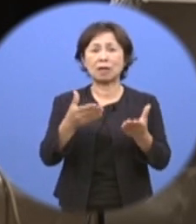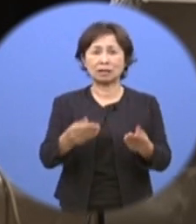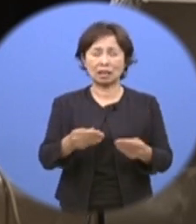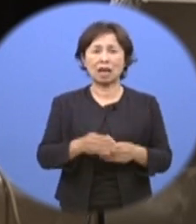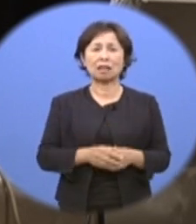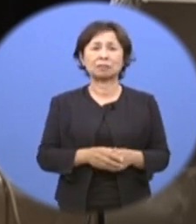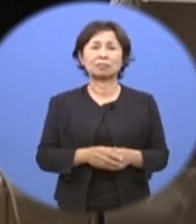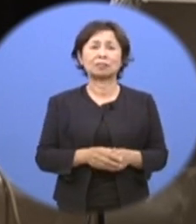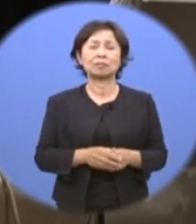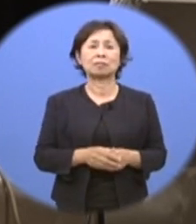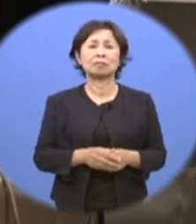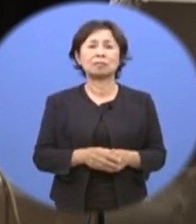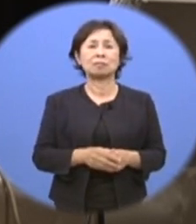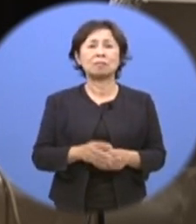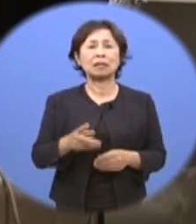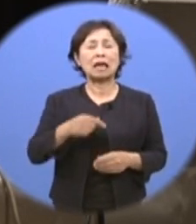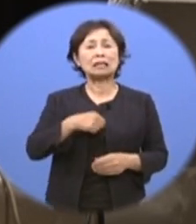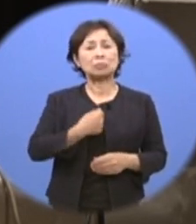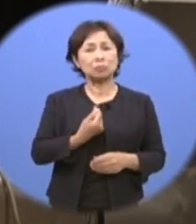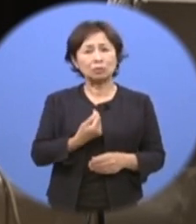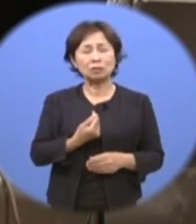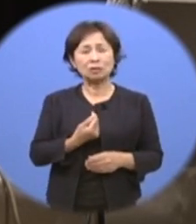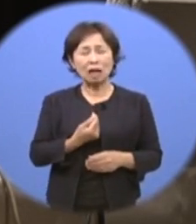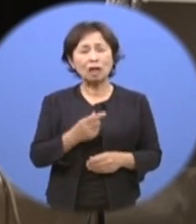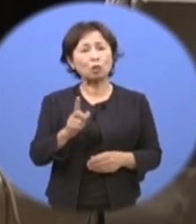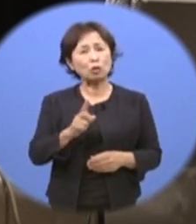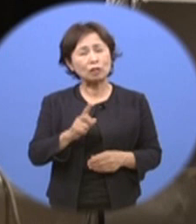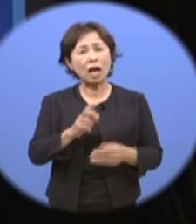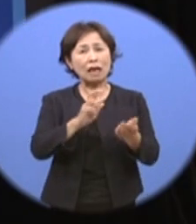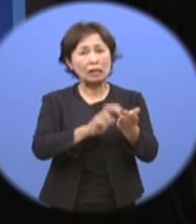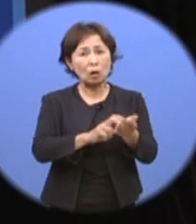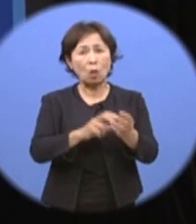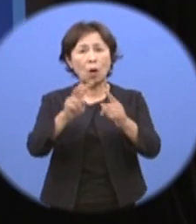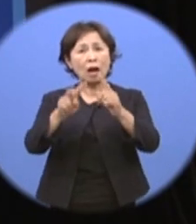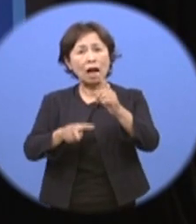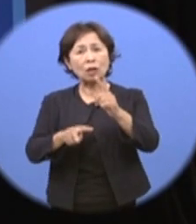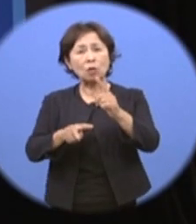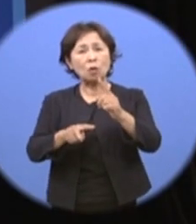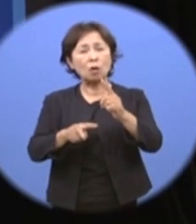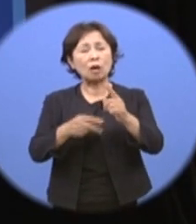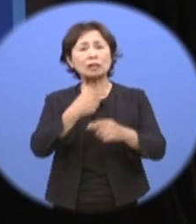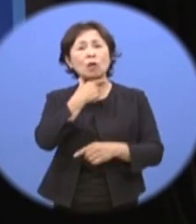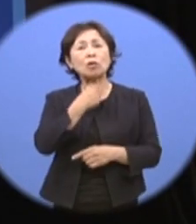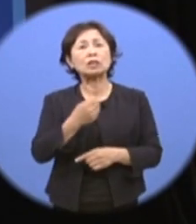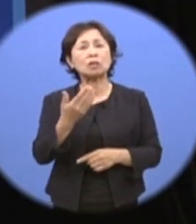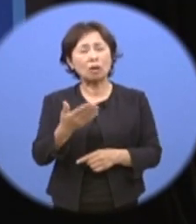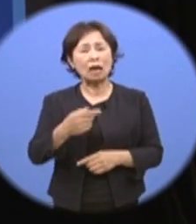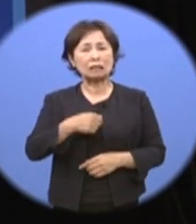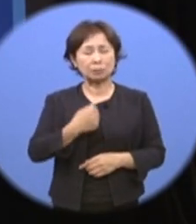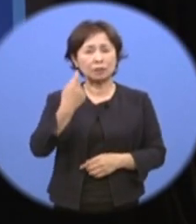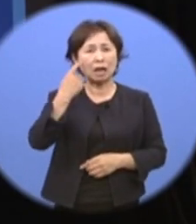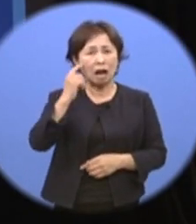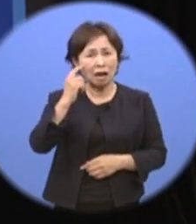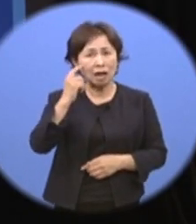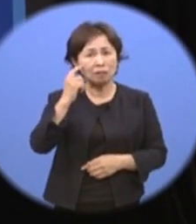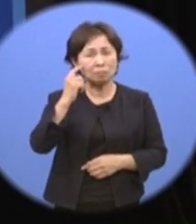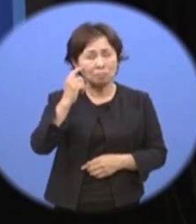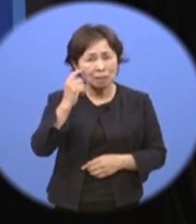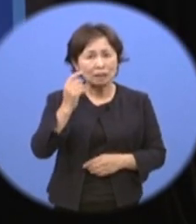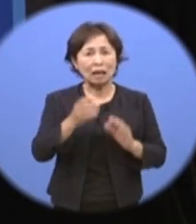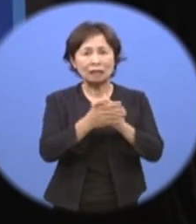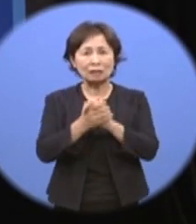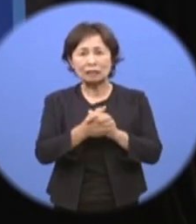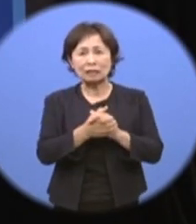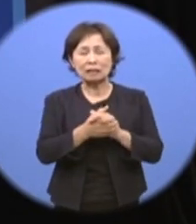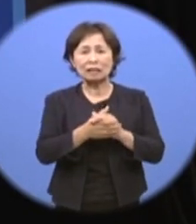どのような医療や介護を望んでいるかについて、自分自身で考えたり、信頼する人たちと話し合っておく